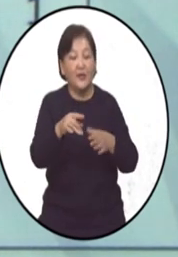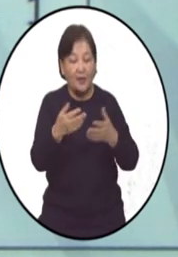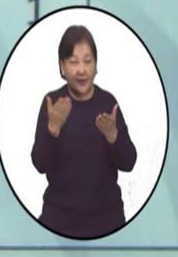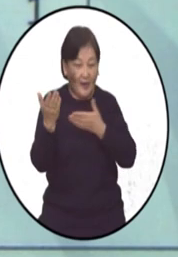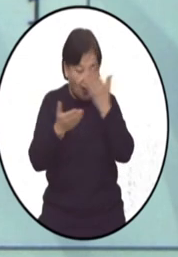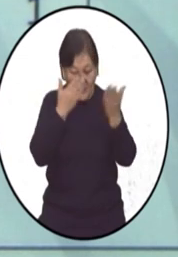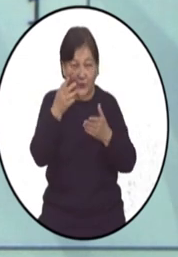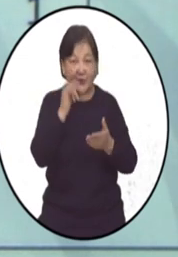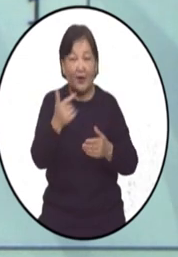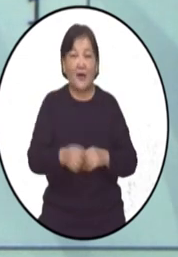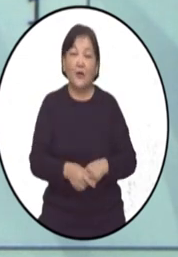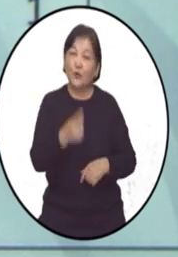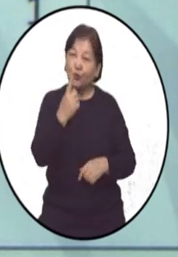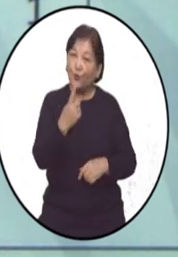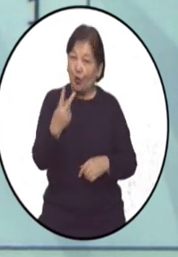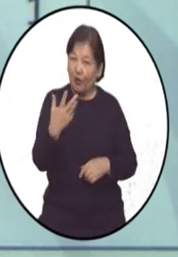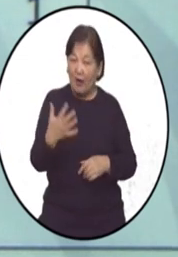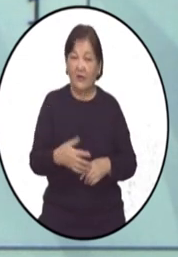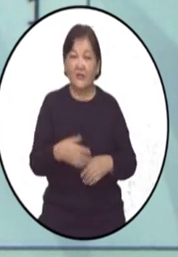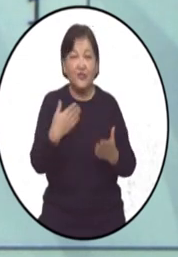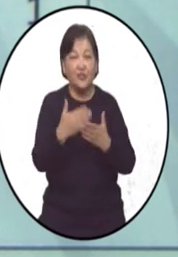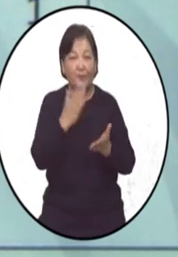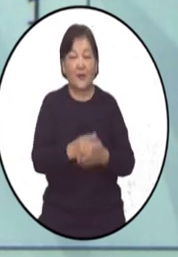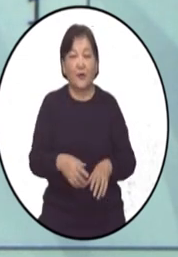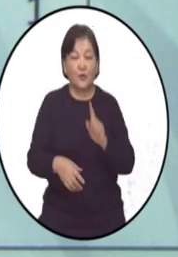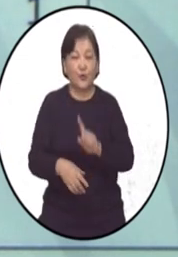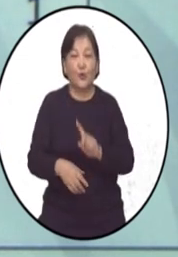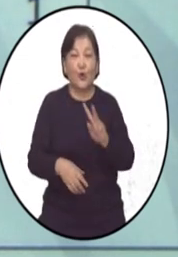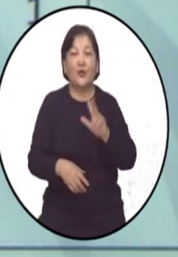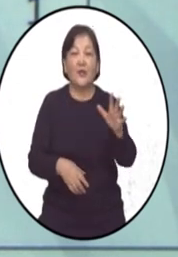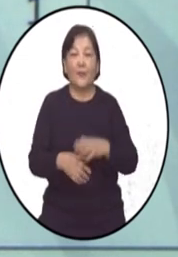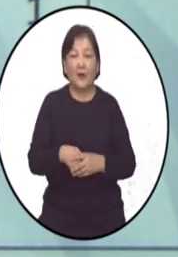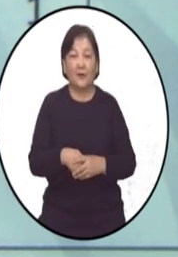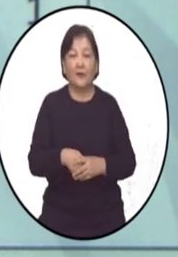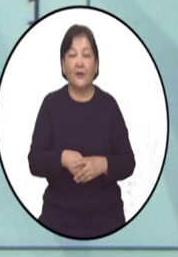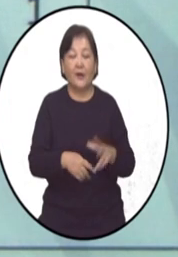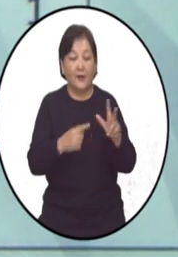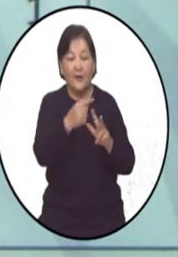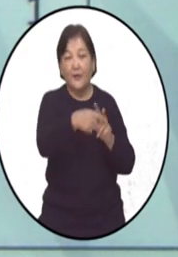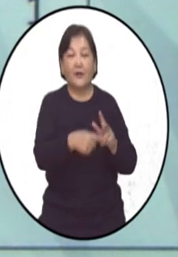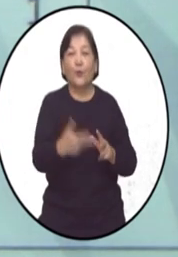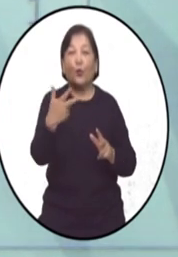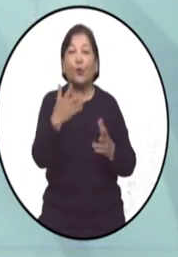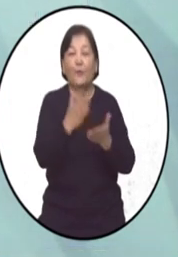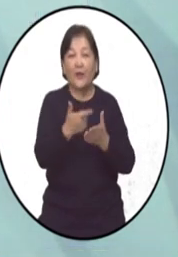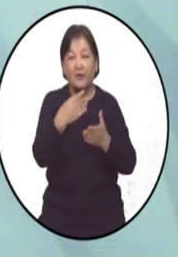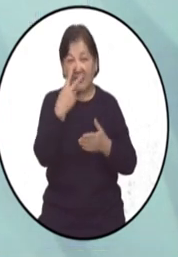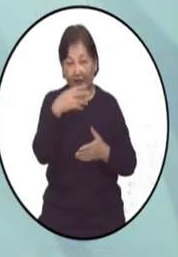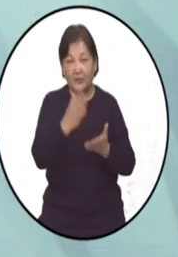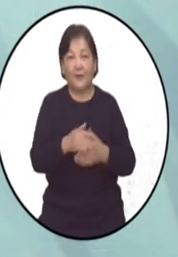За энэ дээр бол 125 гэсэн жишээг аваад за тэгээ үр дүн нь бол саяны алгоритмаар бодоод 3 гарч ийна гэсэн юм үр дүнтэй байна.